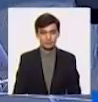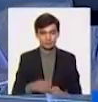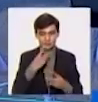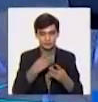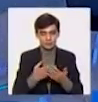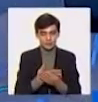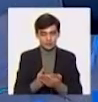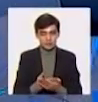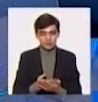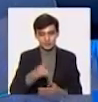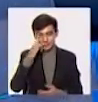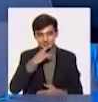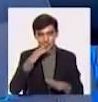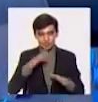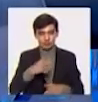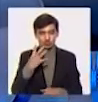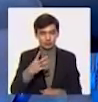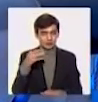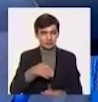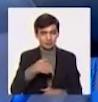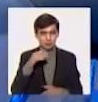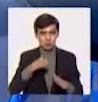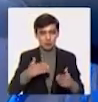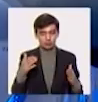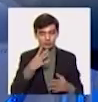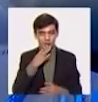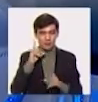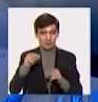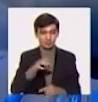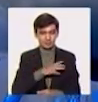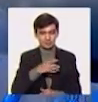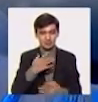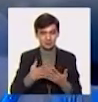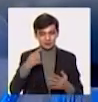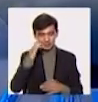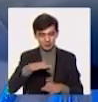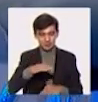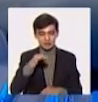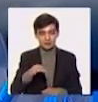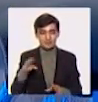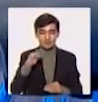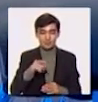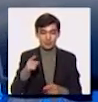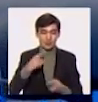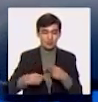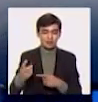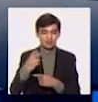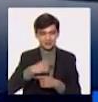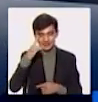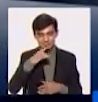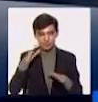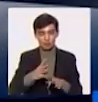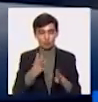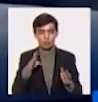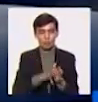Назарларыңызда информбюро. Қазақстандық 4000-нан астам саяхатшы қазір өзге мемлекеттерде жүр. Оларда елге қайтару үшін кезектен